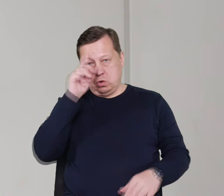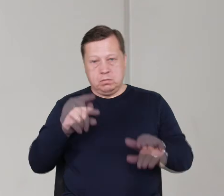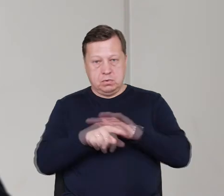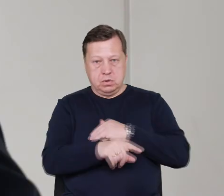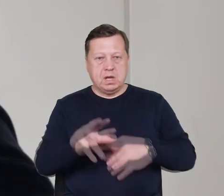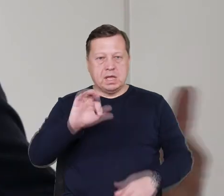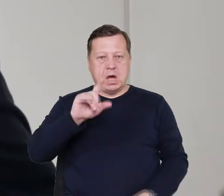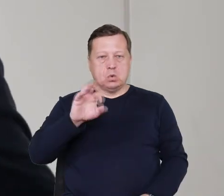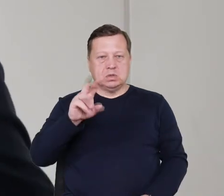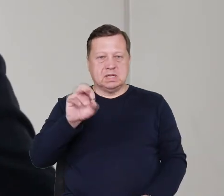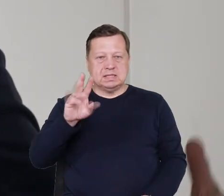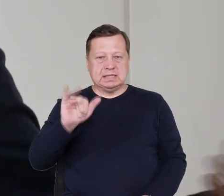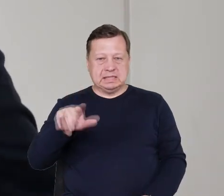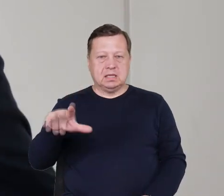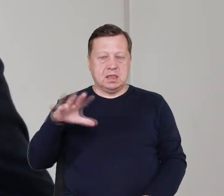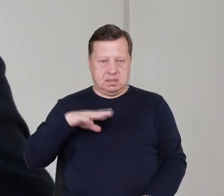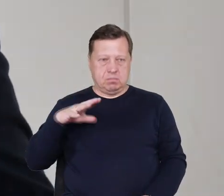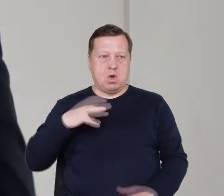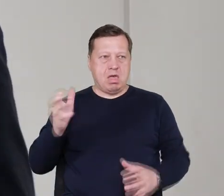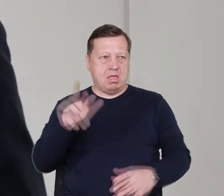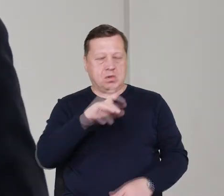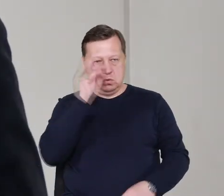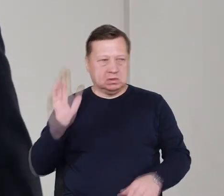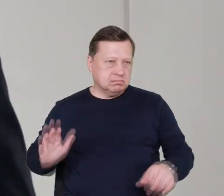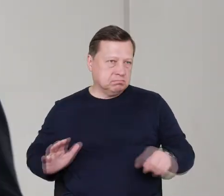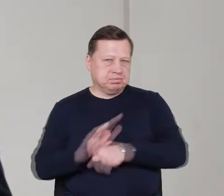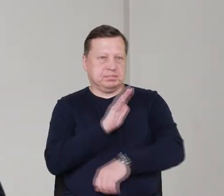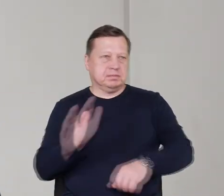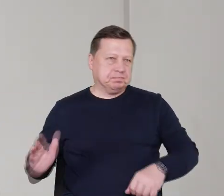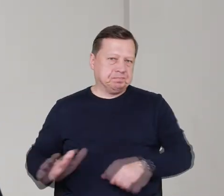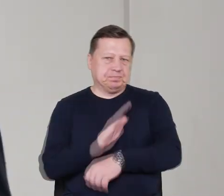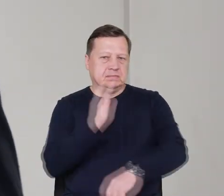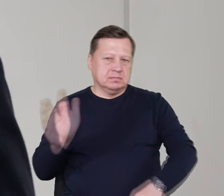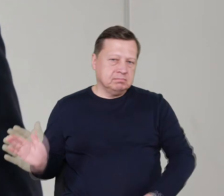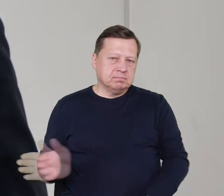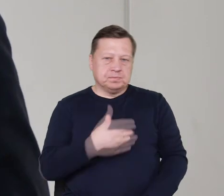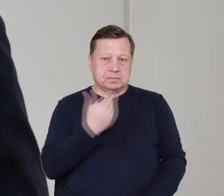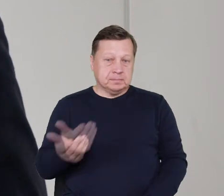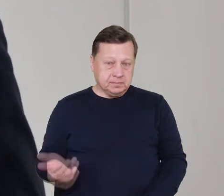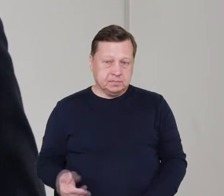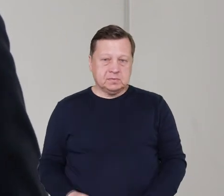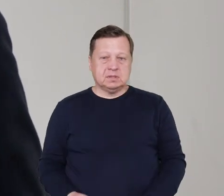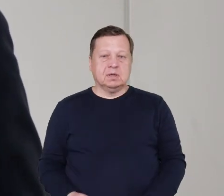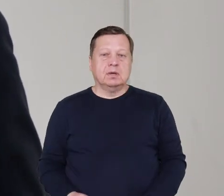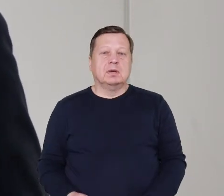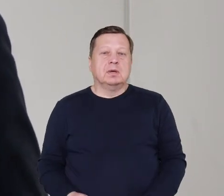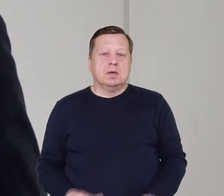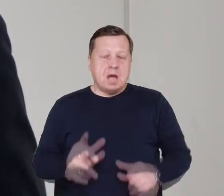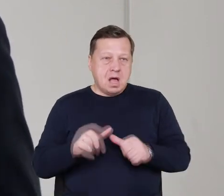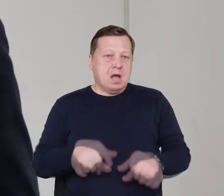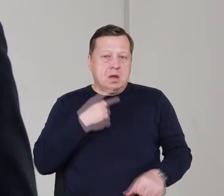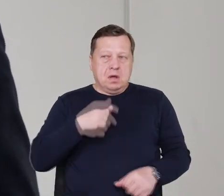Jaruzelski też bardzo chętnie wypycha o opozycjonistów z Polski a jednak udało się na końcu